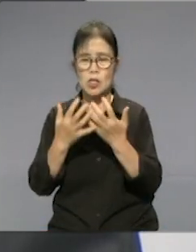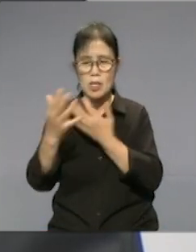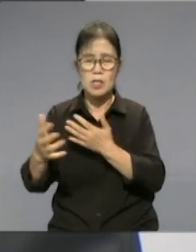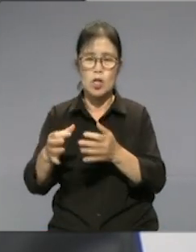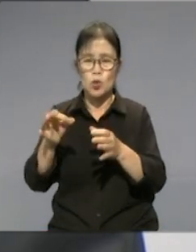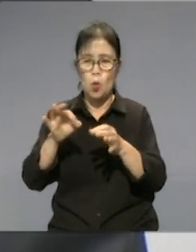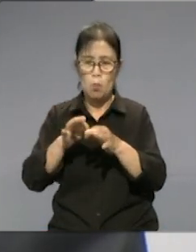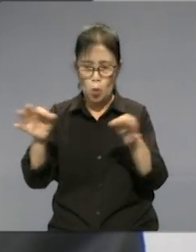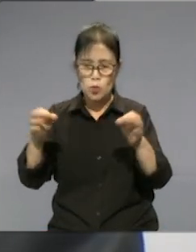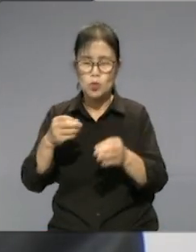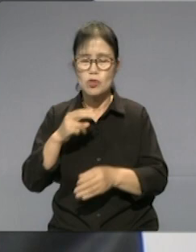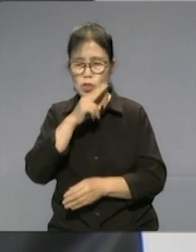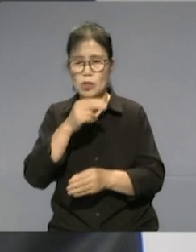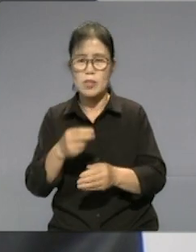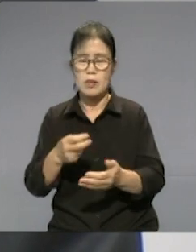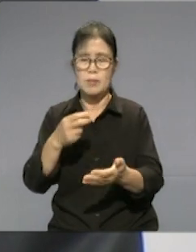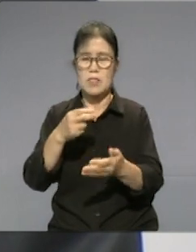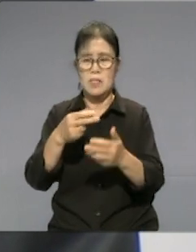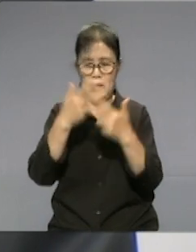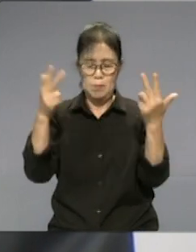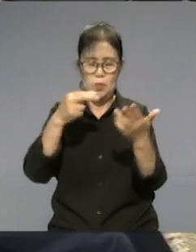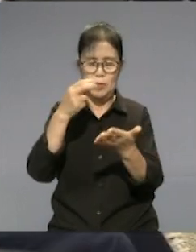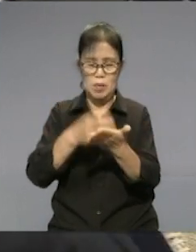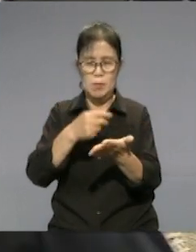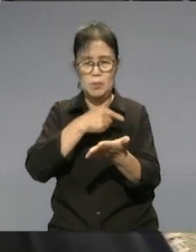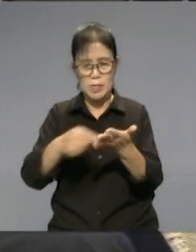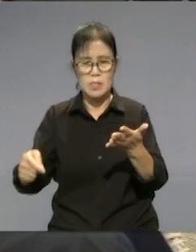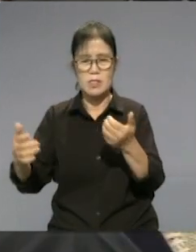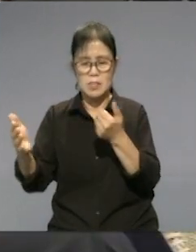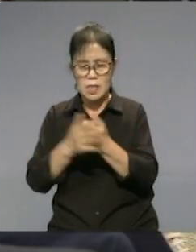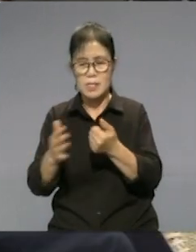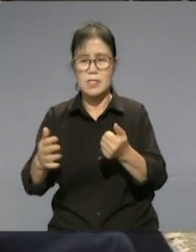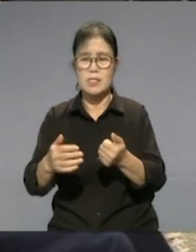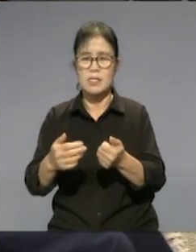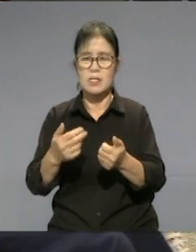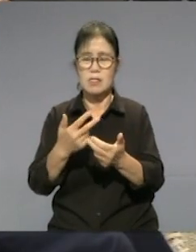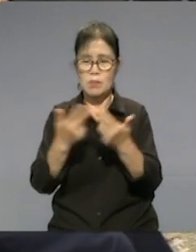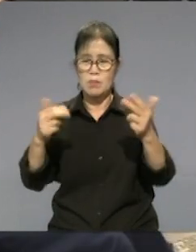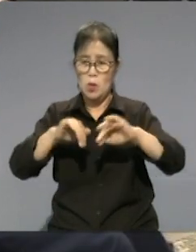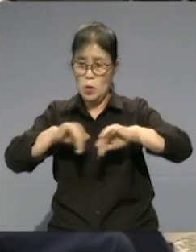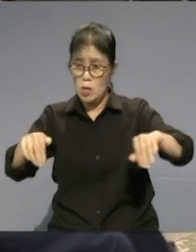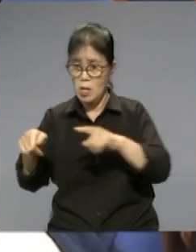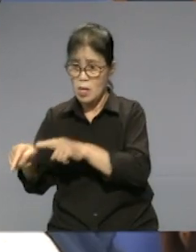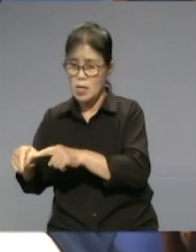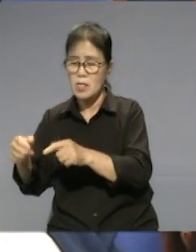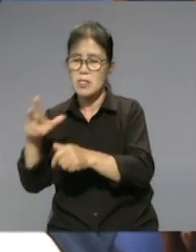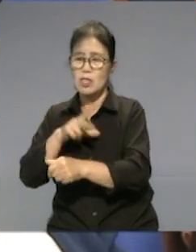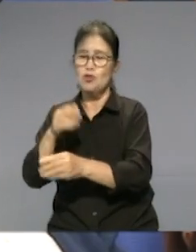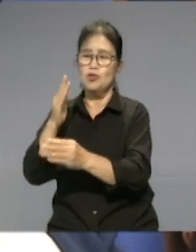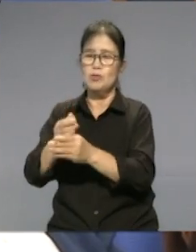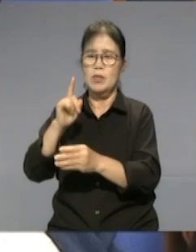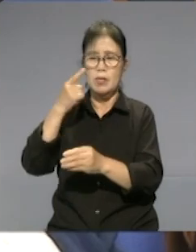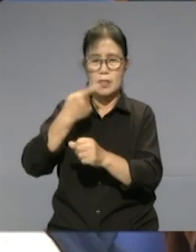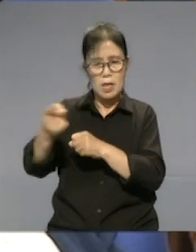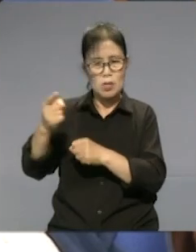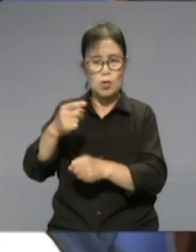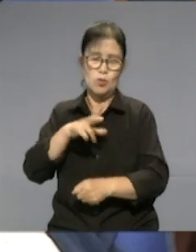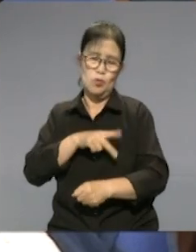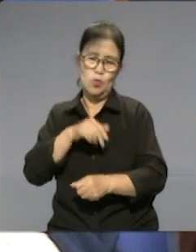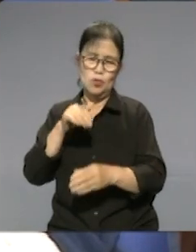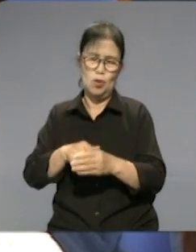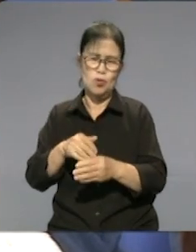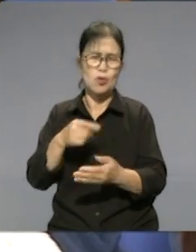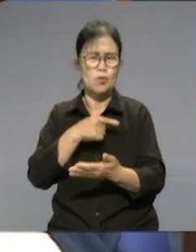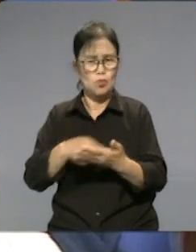의혹에 이 대표 사법 리스크까지 더해지며 비명계 의원들을 중심으로 내년 총선이 불리할 거란